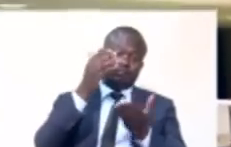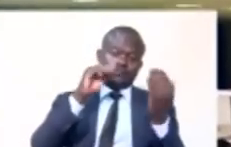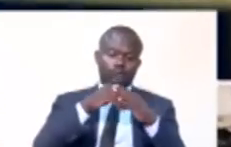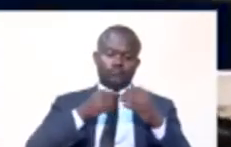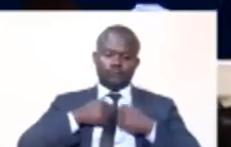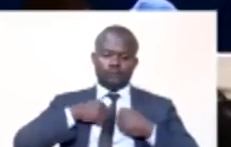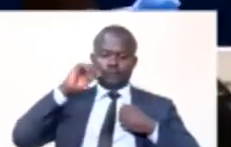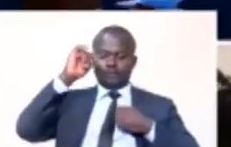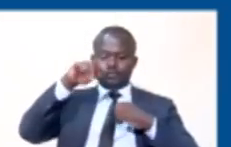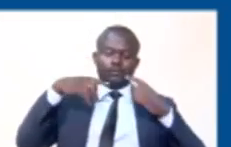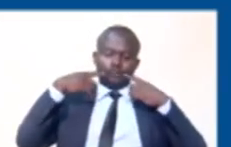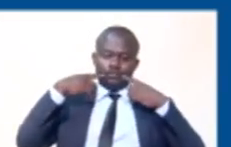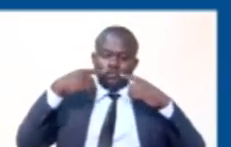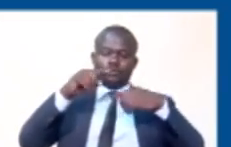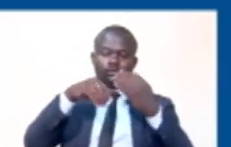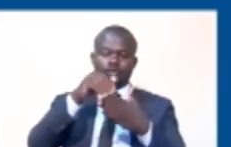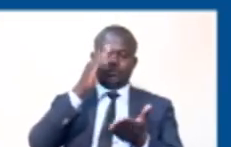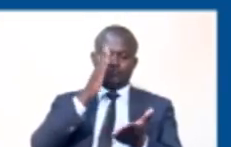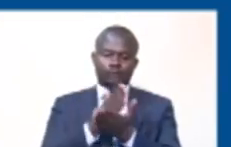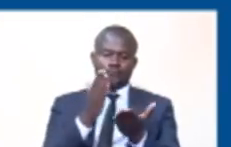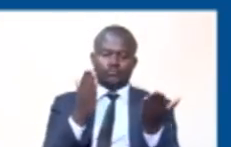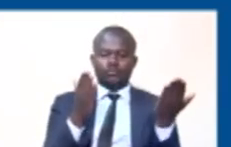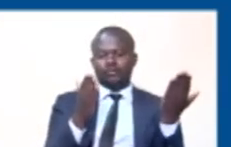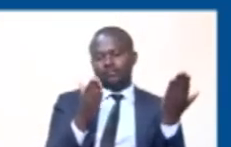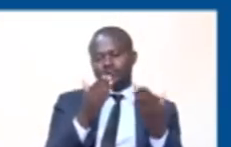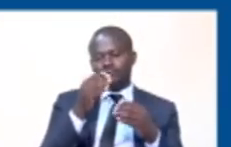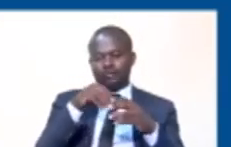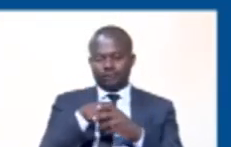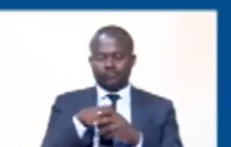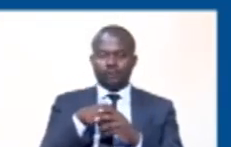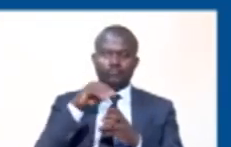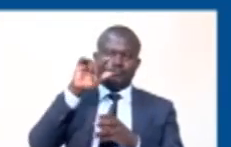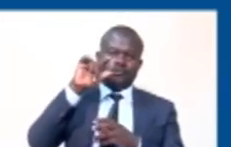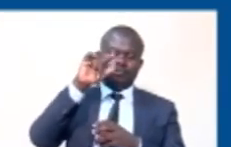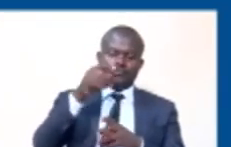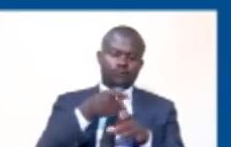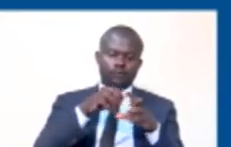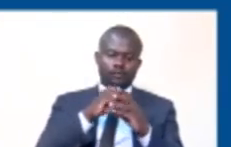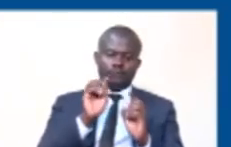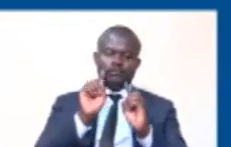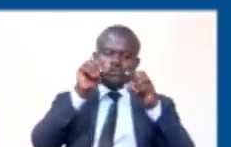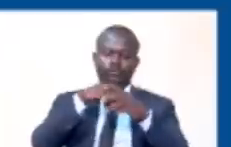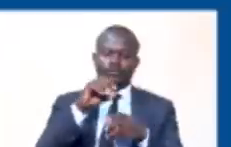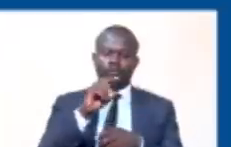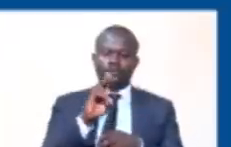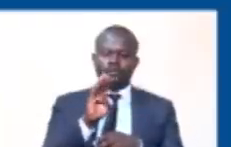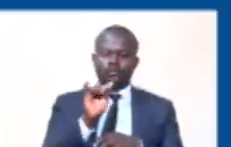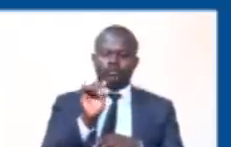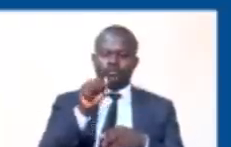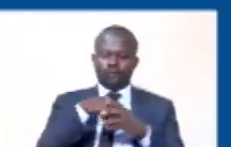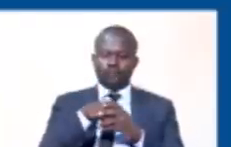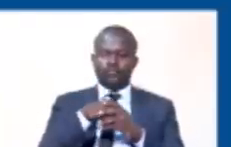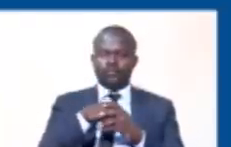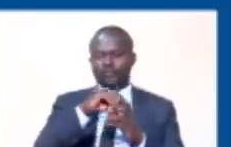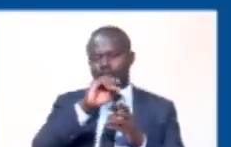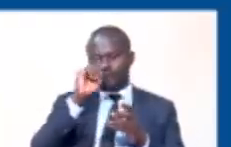Rwanda yasohoye itangazo rihagarika by'agateganyo ingendo z'indege ziva cyangwa zerekeza i Dubai muri Leta Zunze Ubumwe